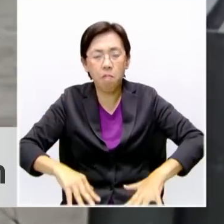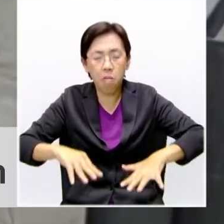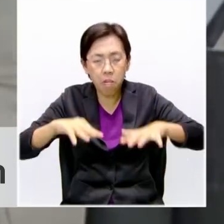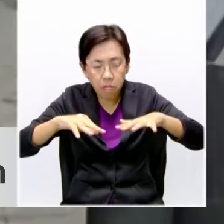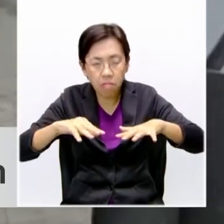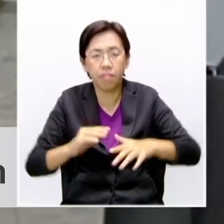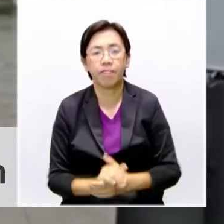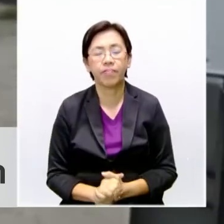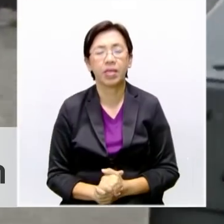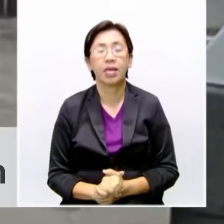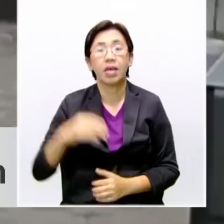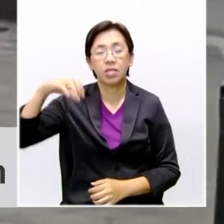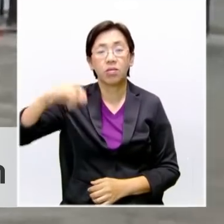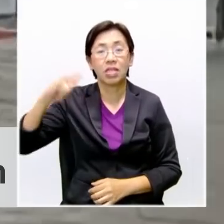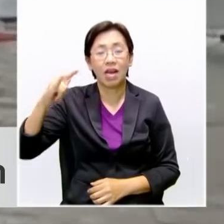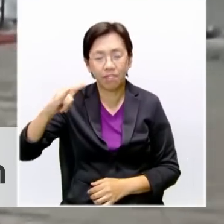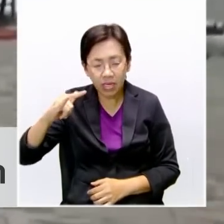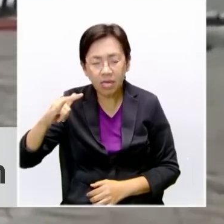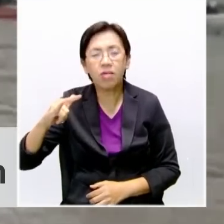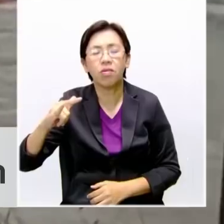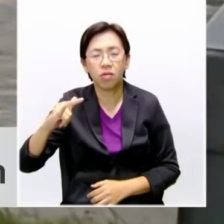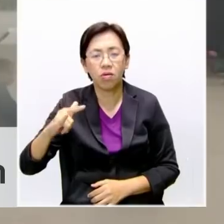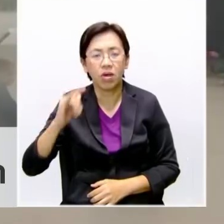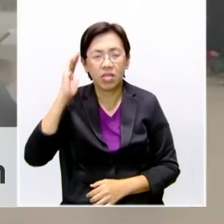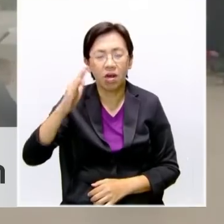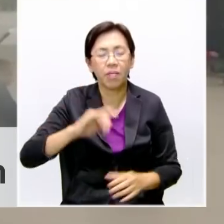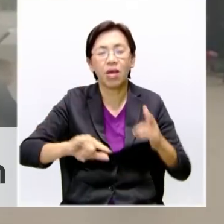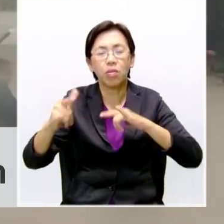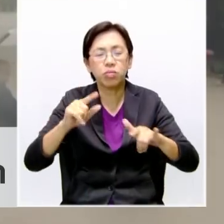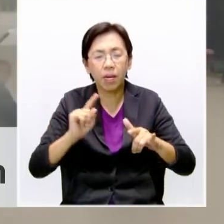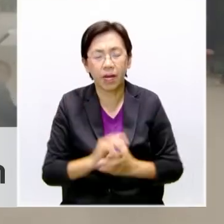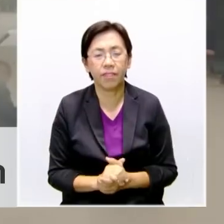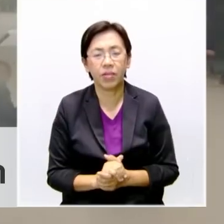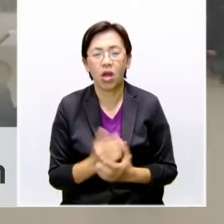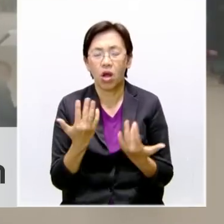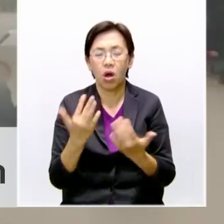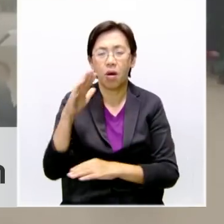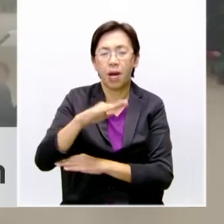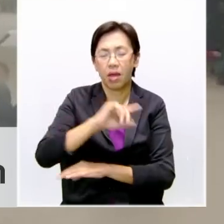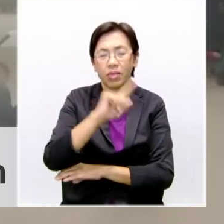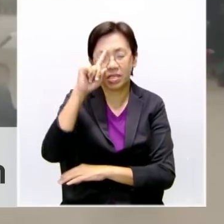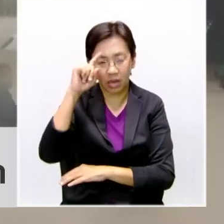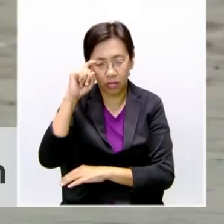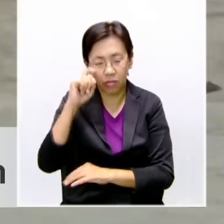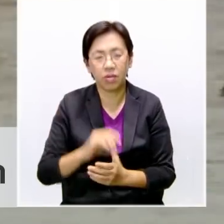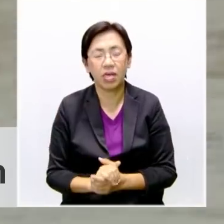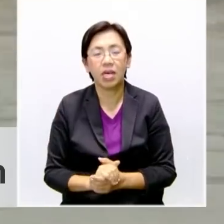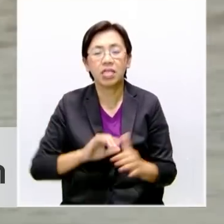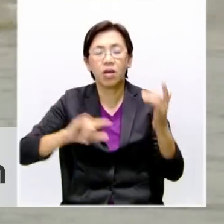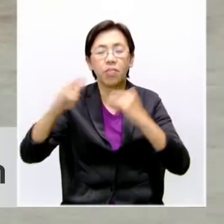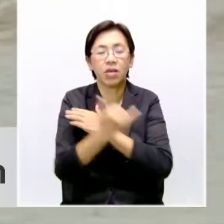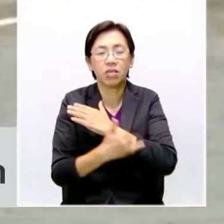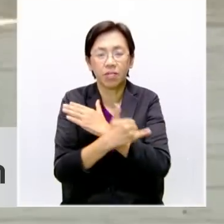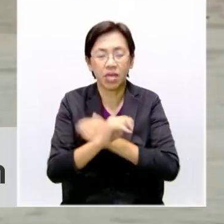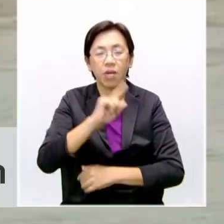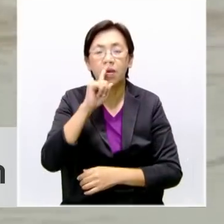ายส่วนทางสนามบินโอ๊คแลนด์เตรียมที่จะฟื้นเที่ยวบินภายในประเทศภายในบ่ายวันเสาร์นี้และเที่ยวบินระหว่างประเทศใน